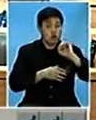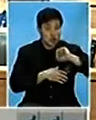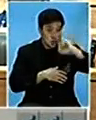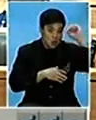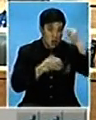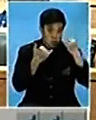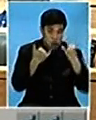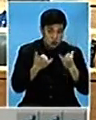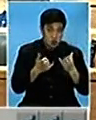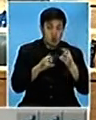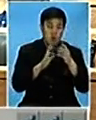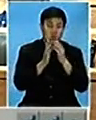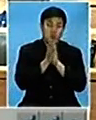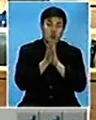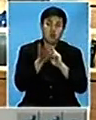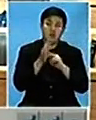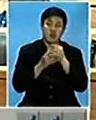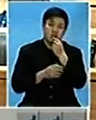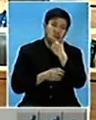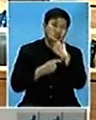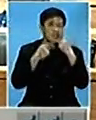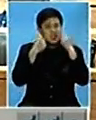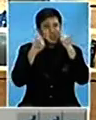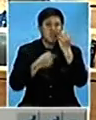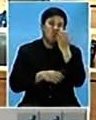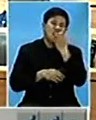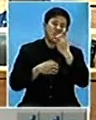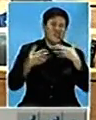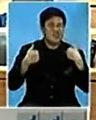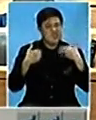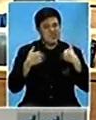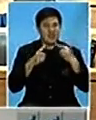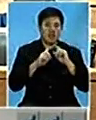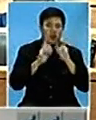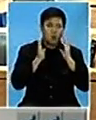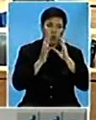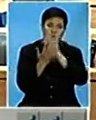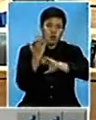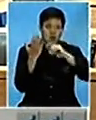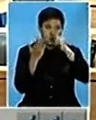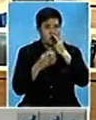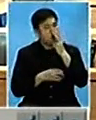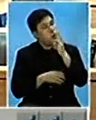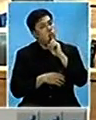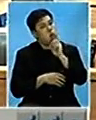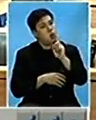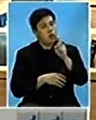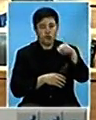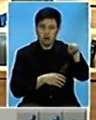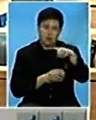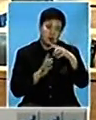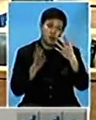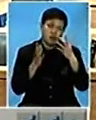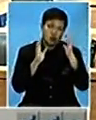ในวันนี้คุณยิ้มหัวเราะร่าครับแต่คนทั้งประเทศด่าไปหมดครับท่านประธานผ